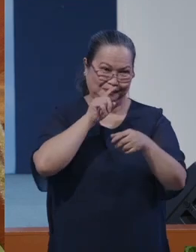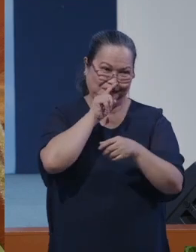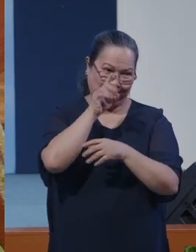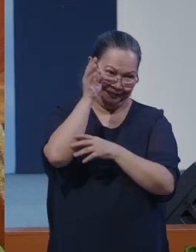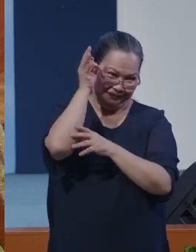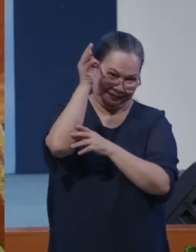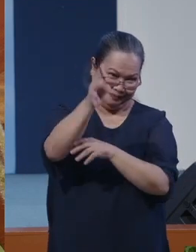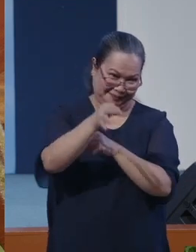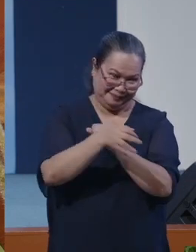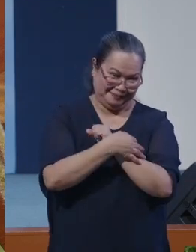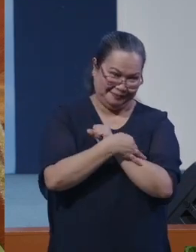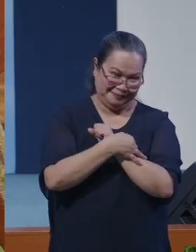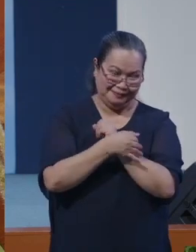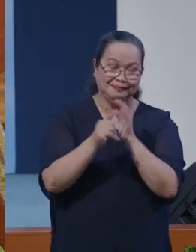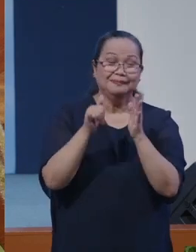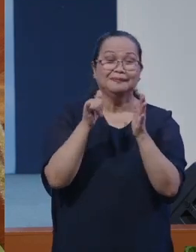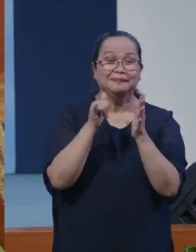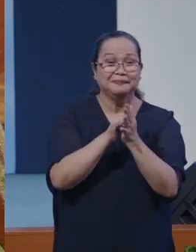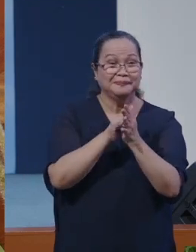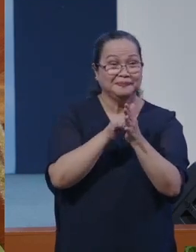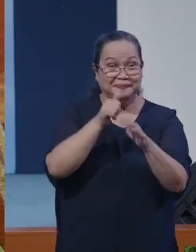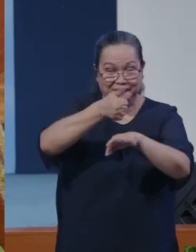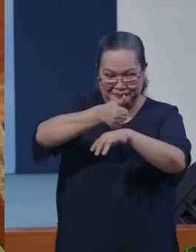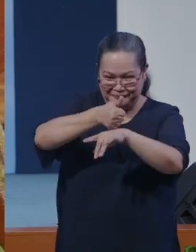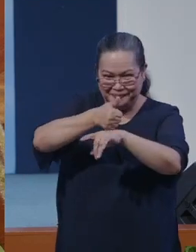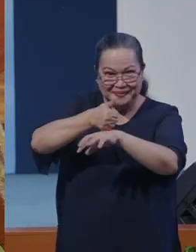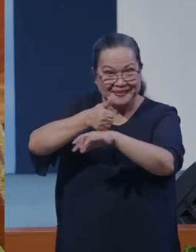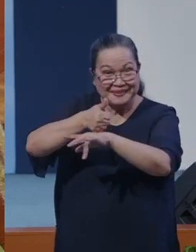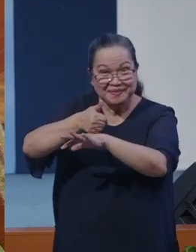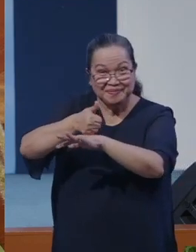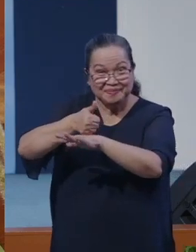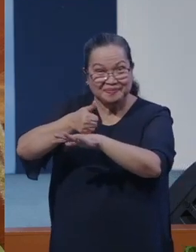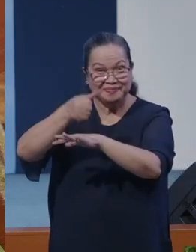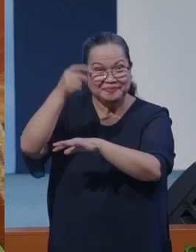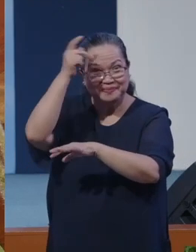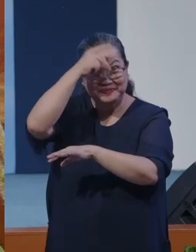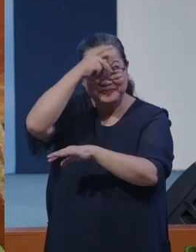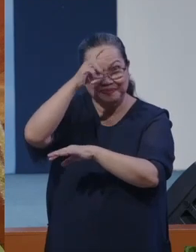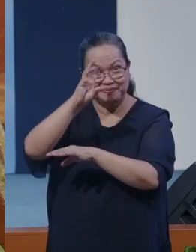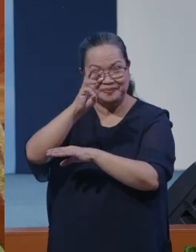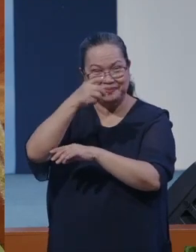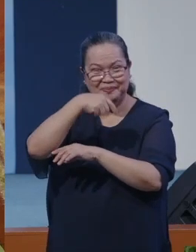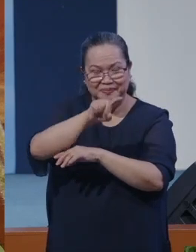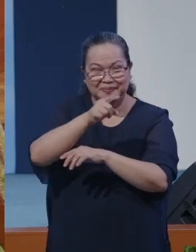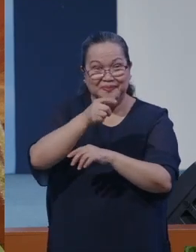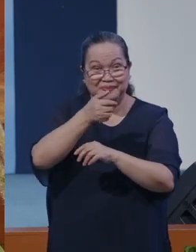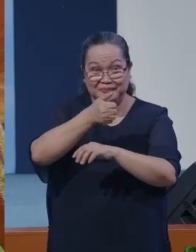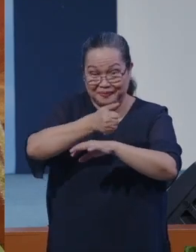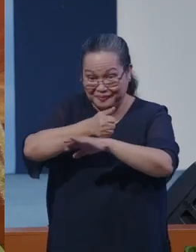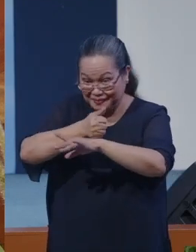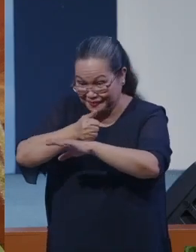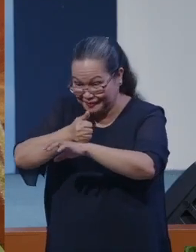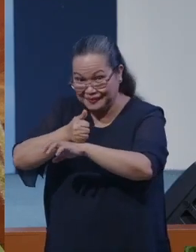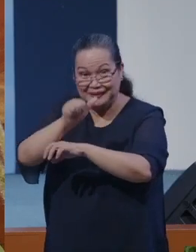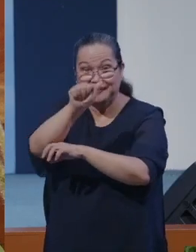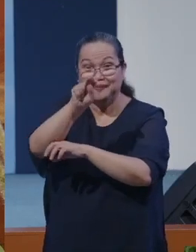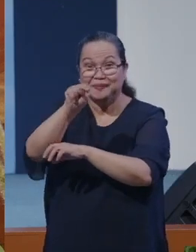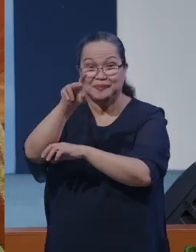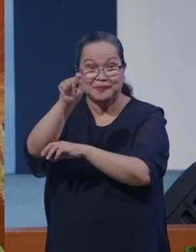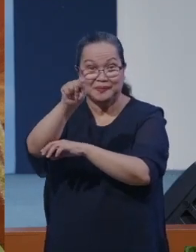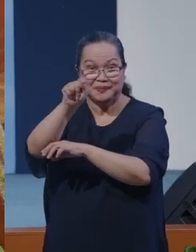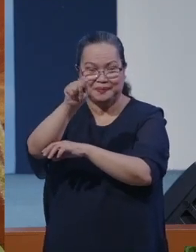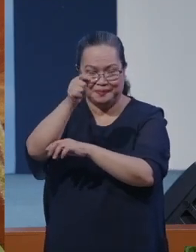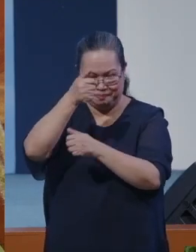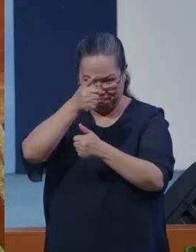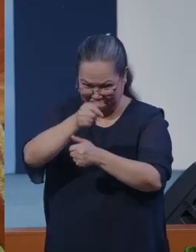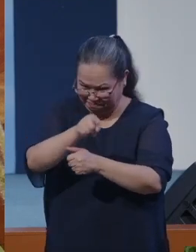kinabukasan. Ganyan po ang langgam. Sabi sa Proverbs 6, "Go to the ant, O sluggard, consider her ways and be